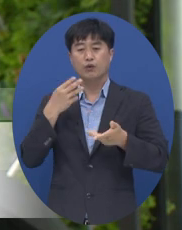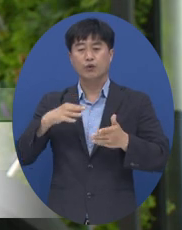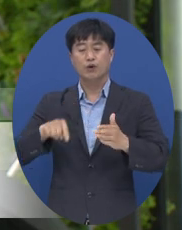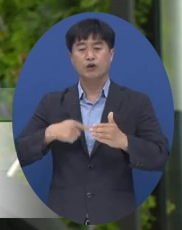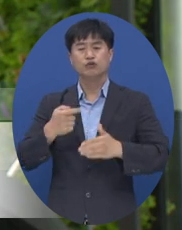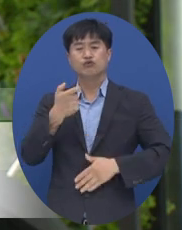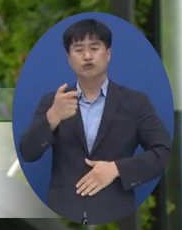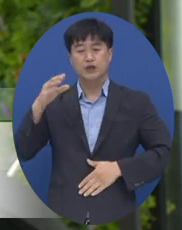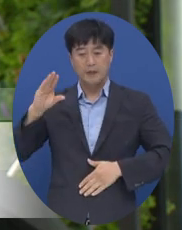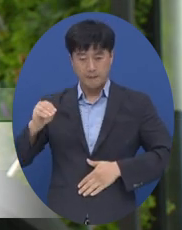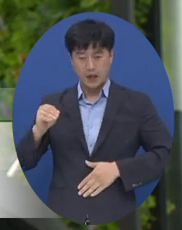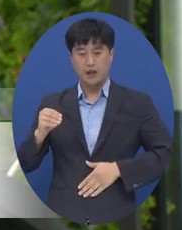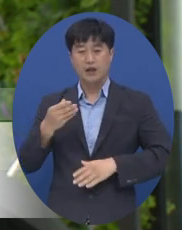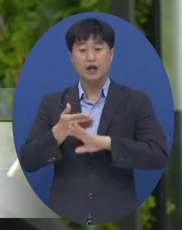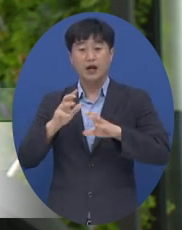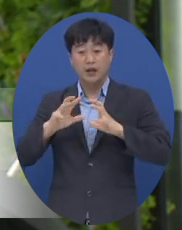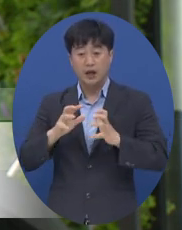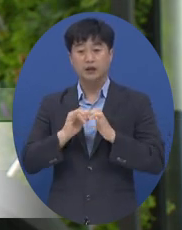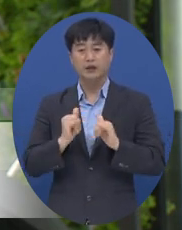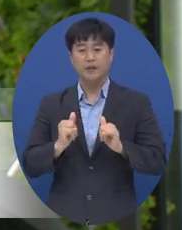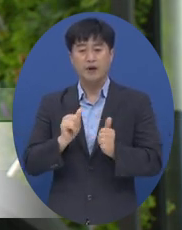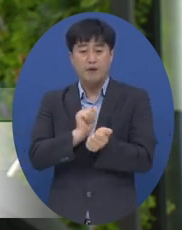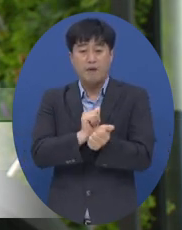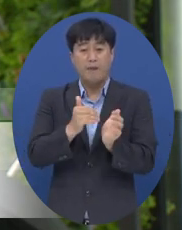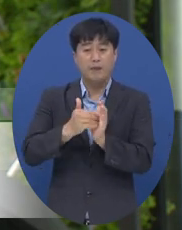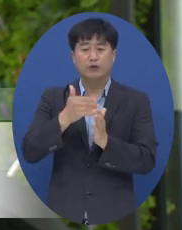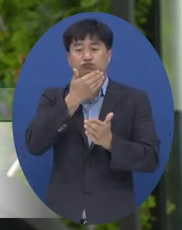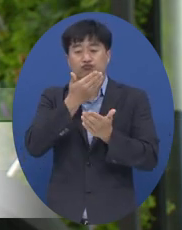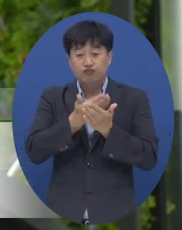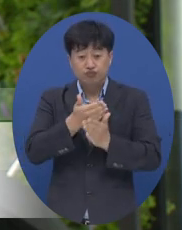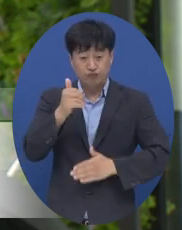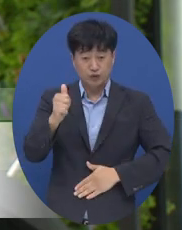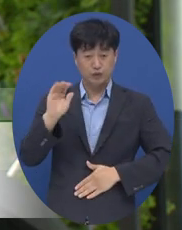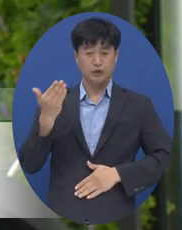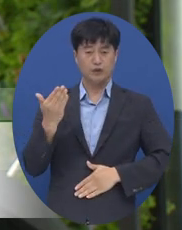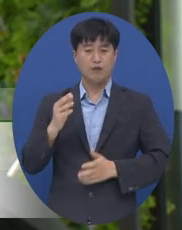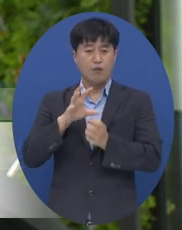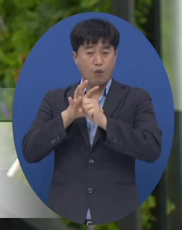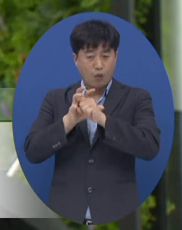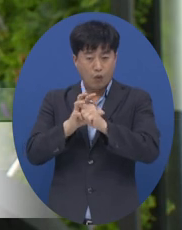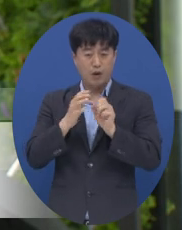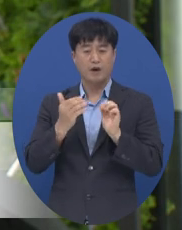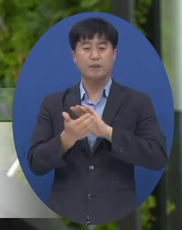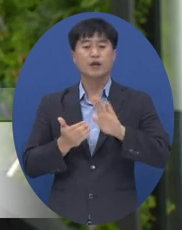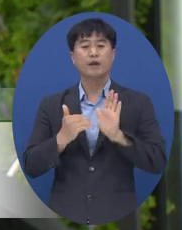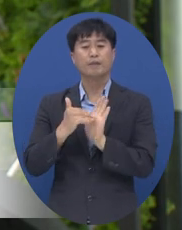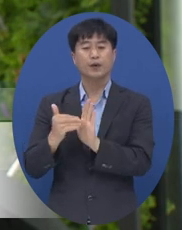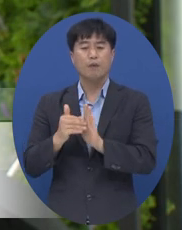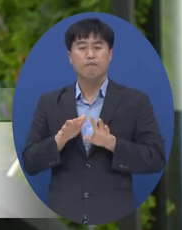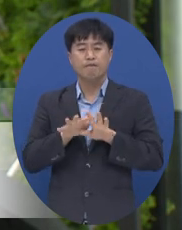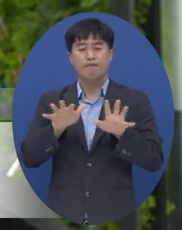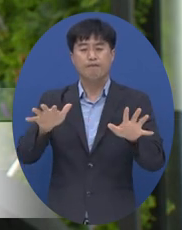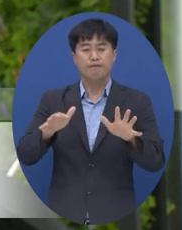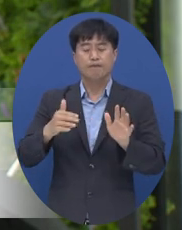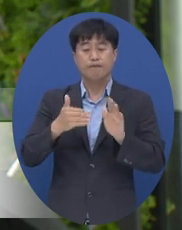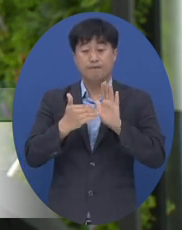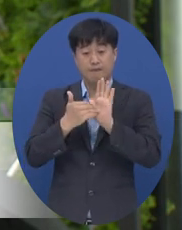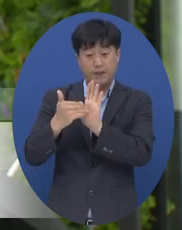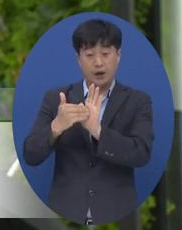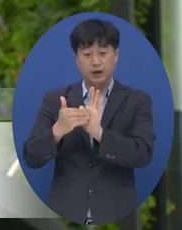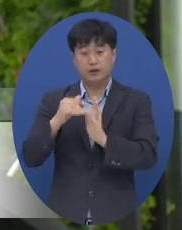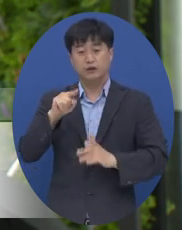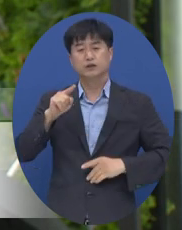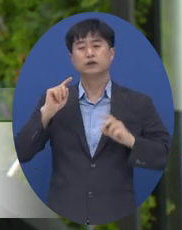도내 60만 외국인이 방역의 주체가 돼서 코로나를 예방하고 또